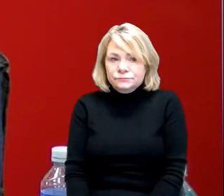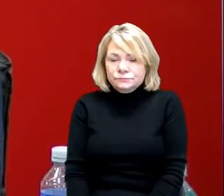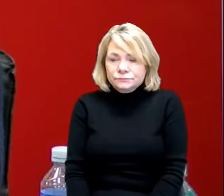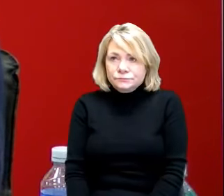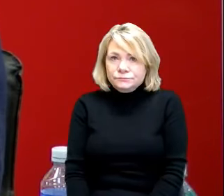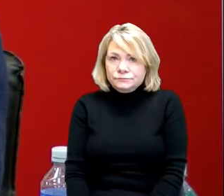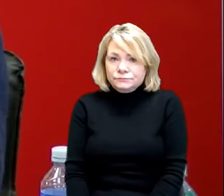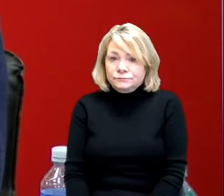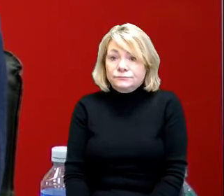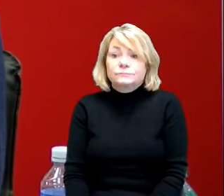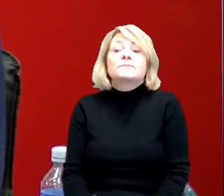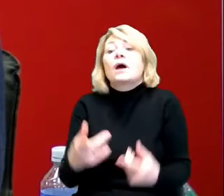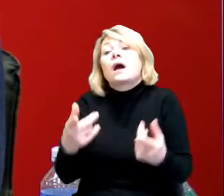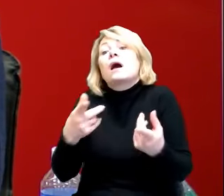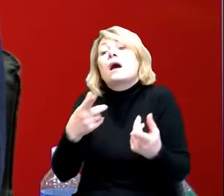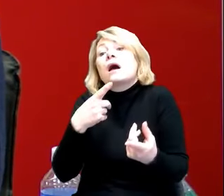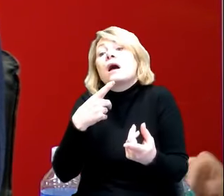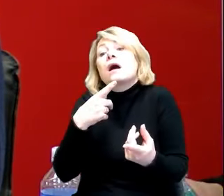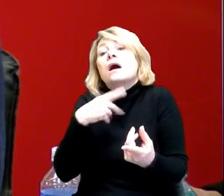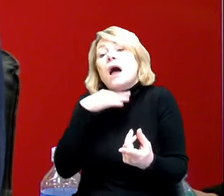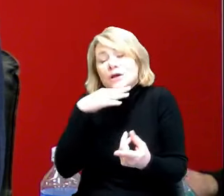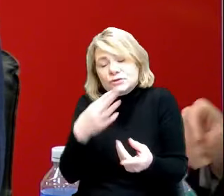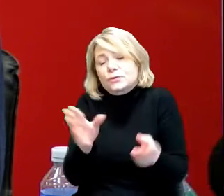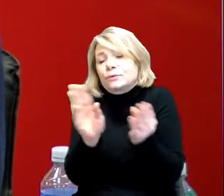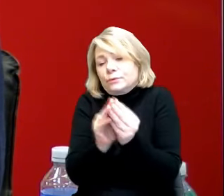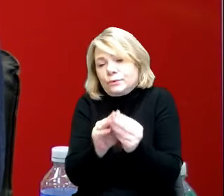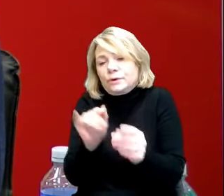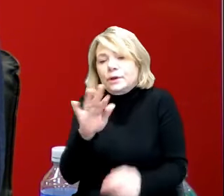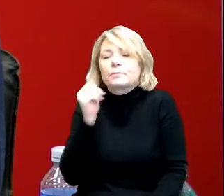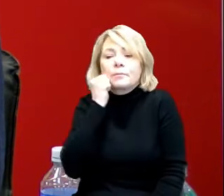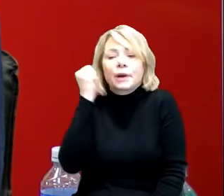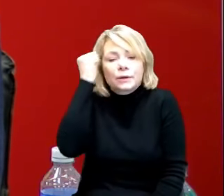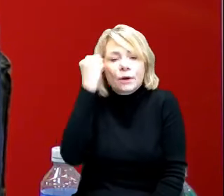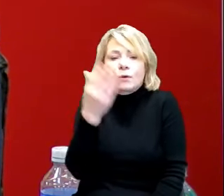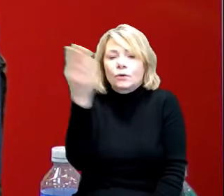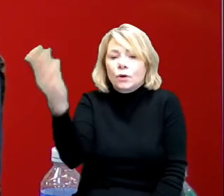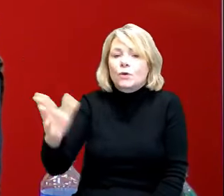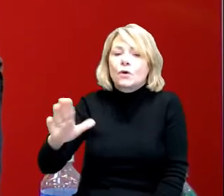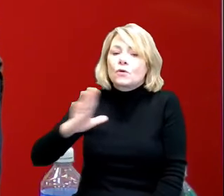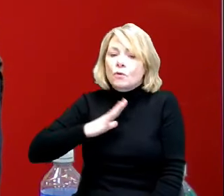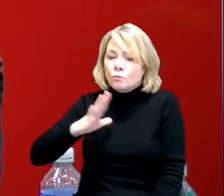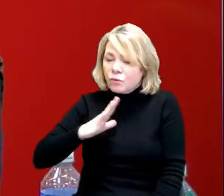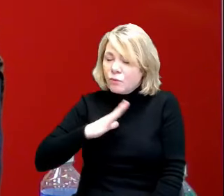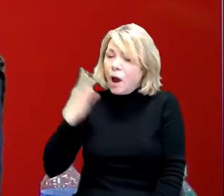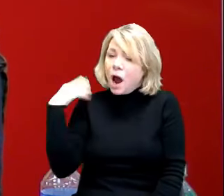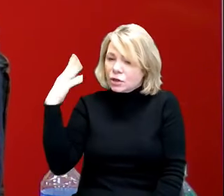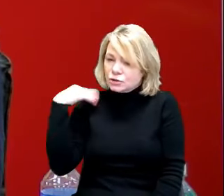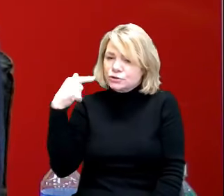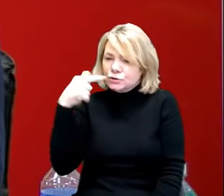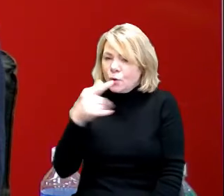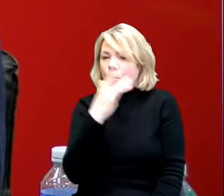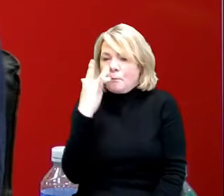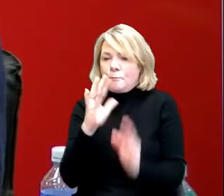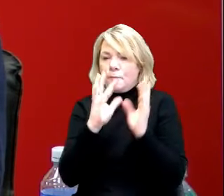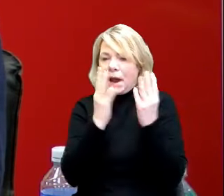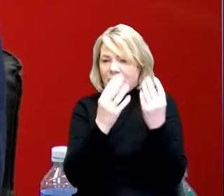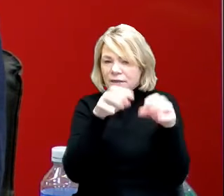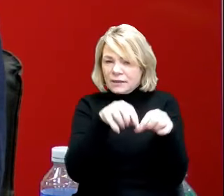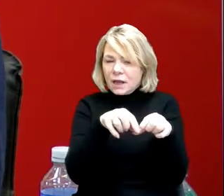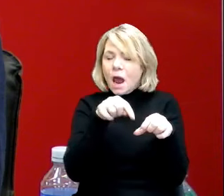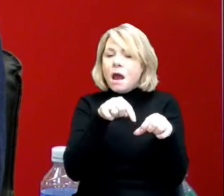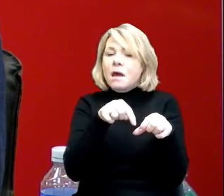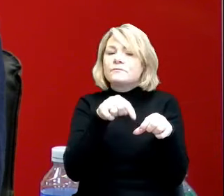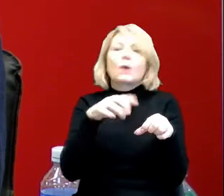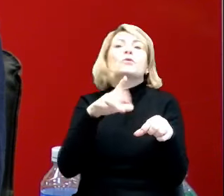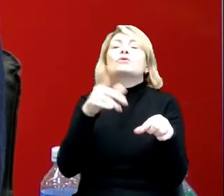ir padėkoti iš tikrųjų kadangi jūs kolega dirbote tuo metu administracijoj už paliktus projektus kurių pagrindu mes